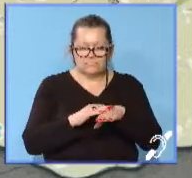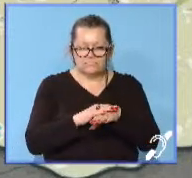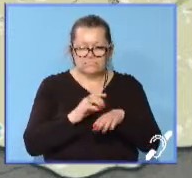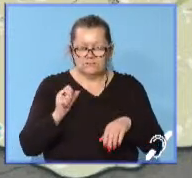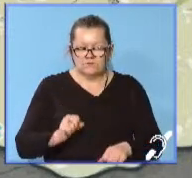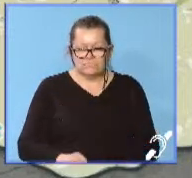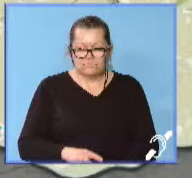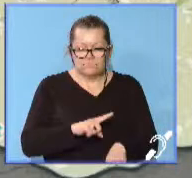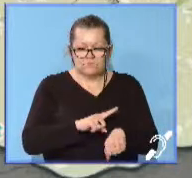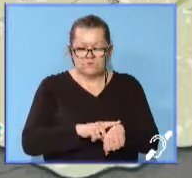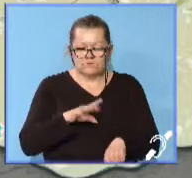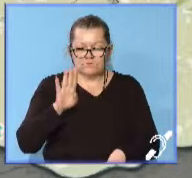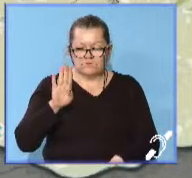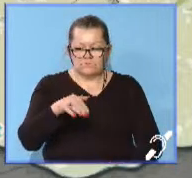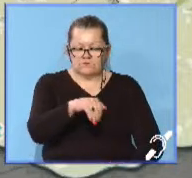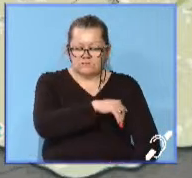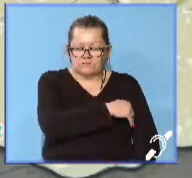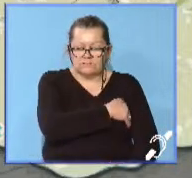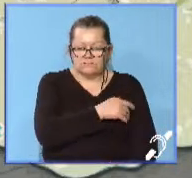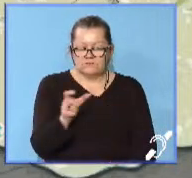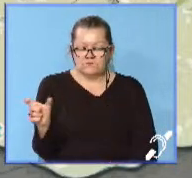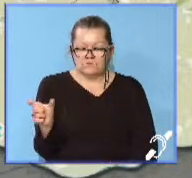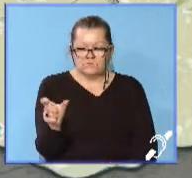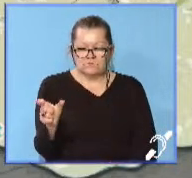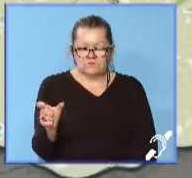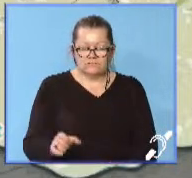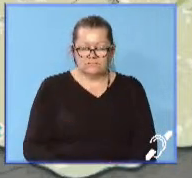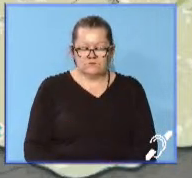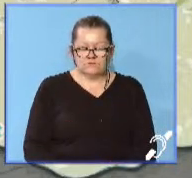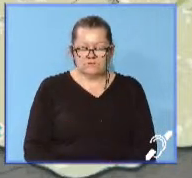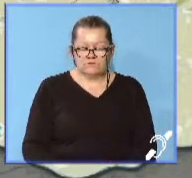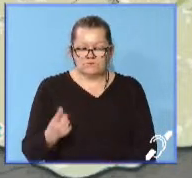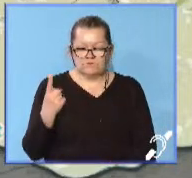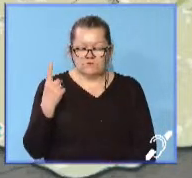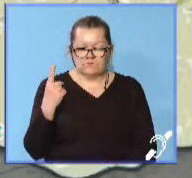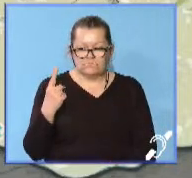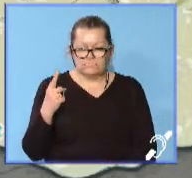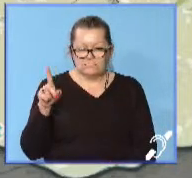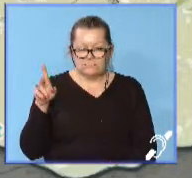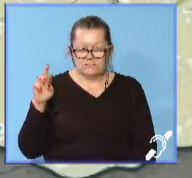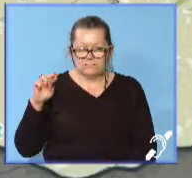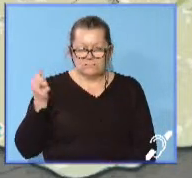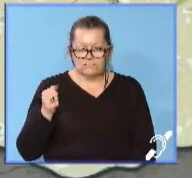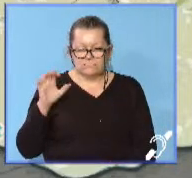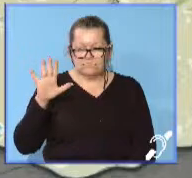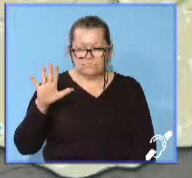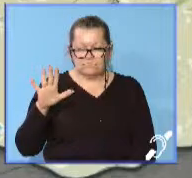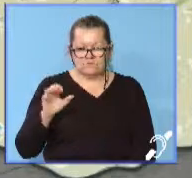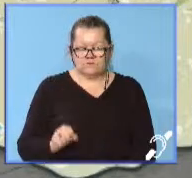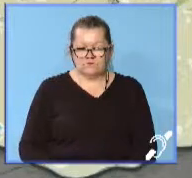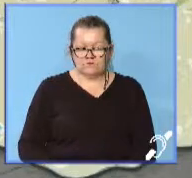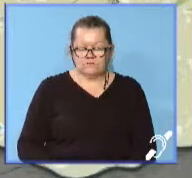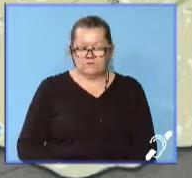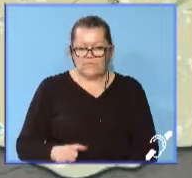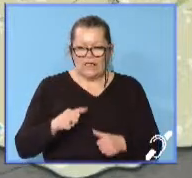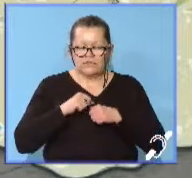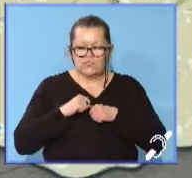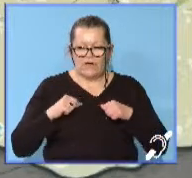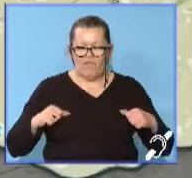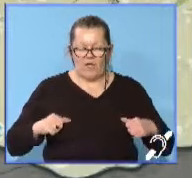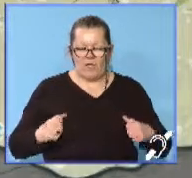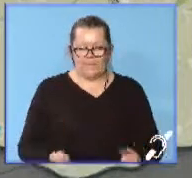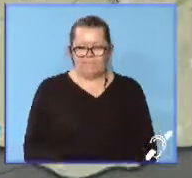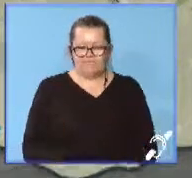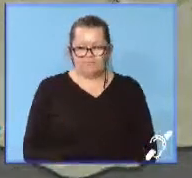moderat la ora 16:00 temperatura aerului avea valori cuprinse între 1° cus la Voineasa și 5° cus la Drobeta Turnul